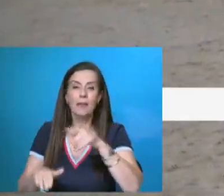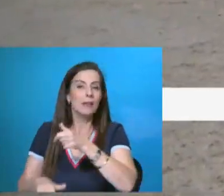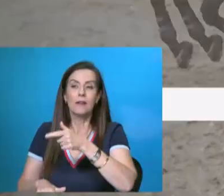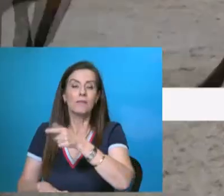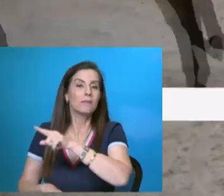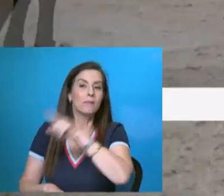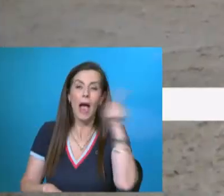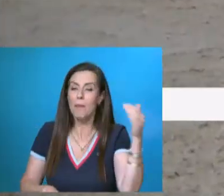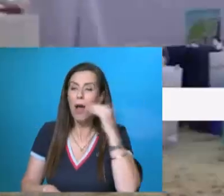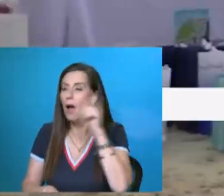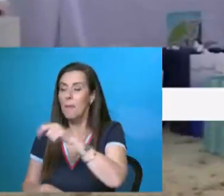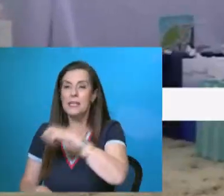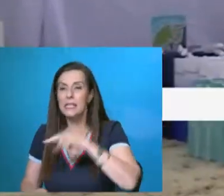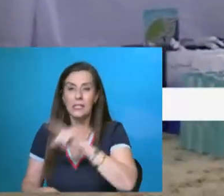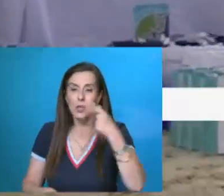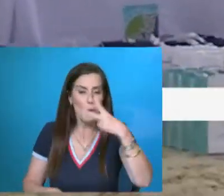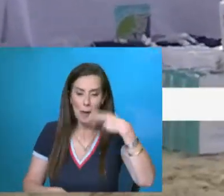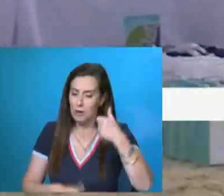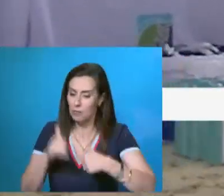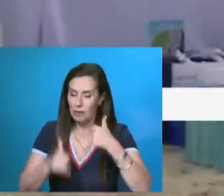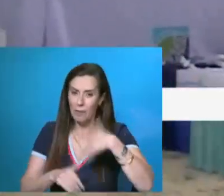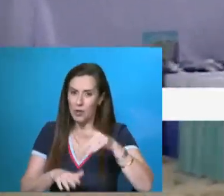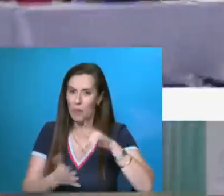אנג'לס ומתחרים יומיים אחרי שהם נוחתים.